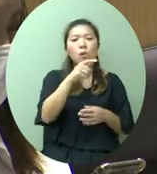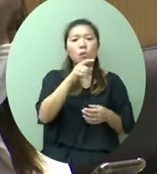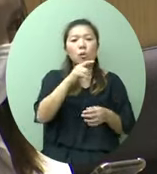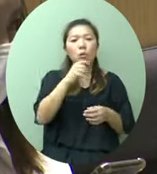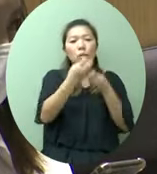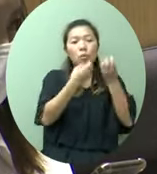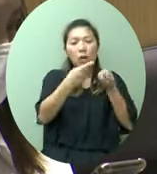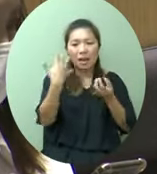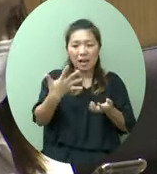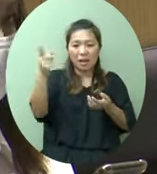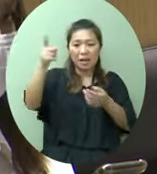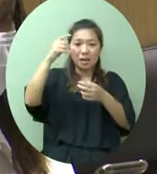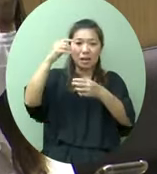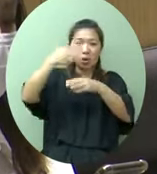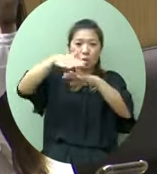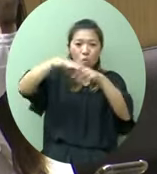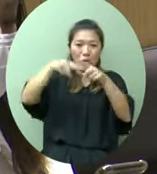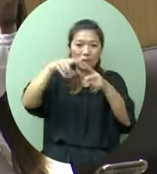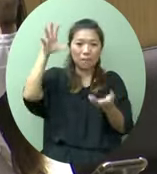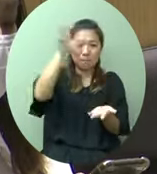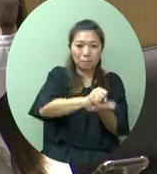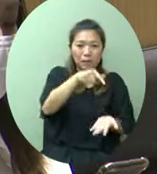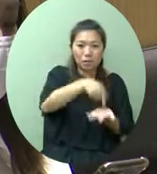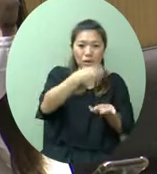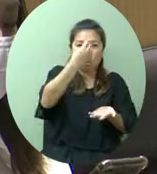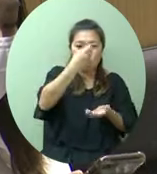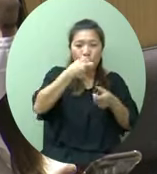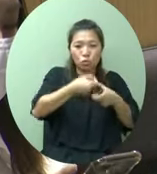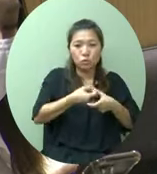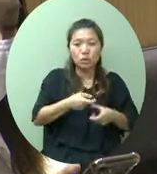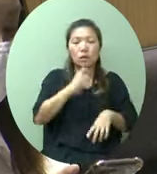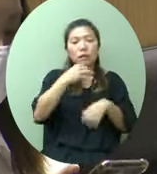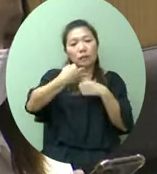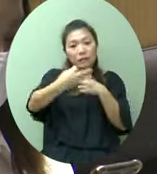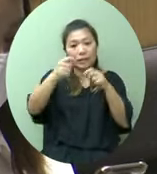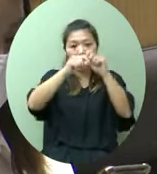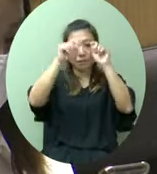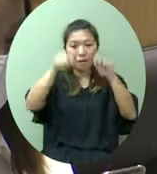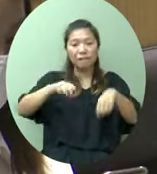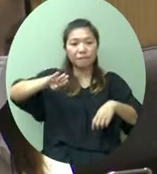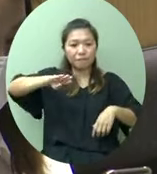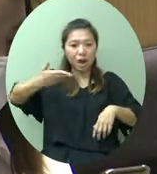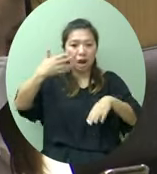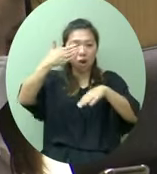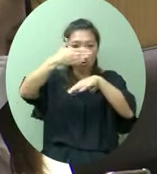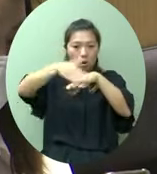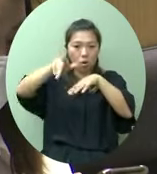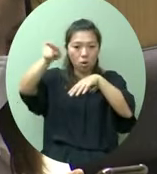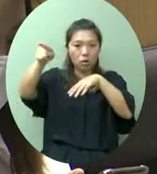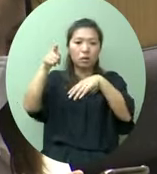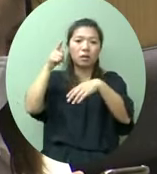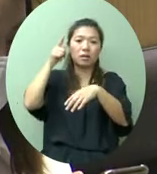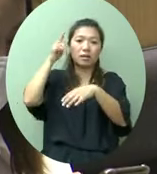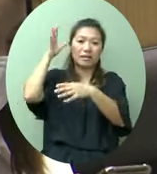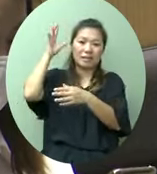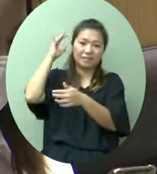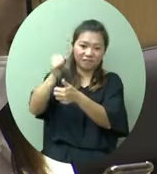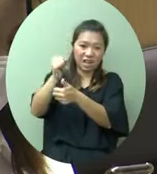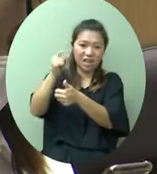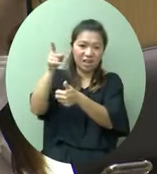續設在香港呢？另外第三條就想問香港的反外國制裁法的，因為現在仲未見到佢哋擺上